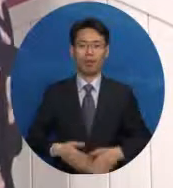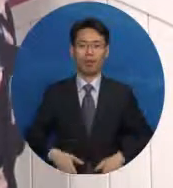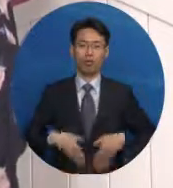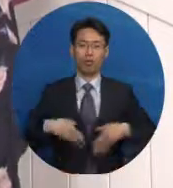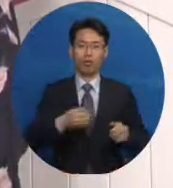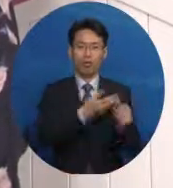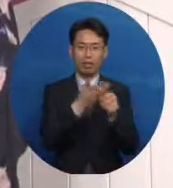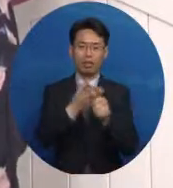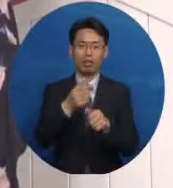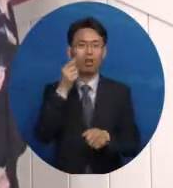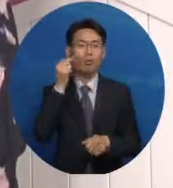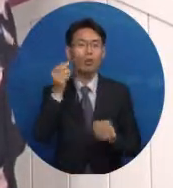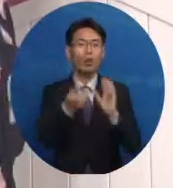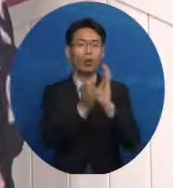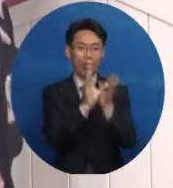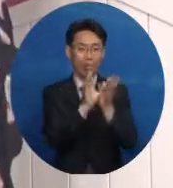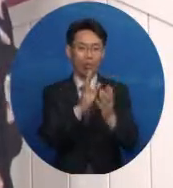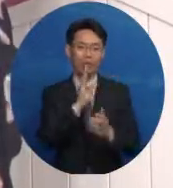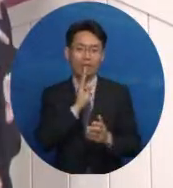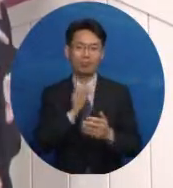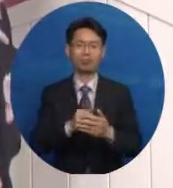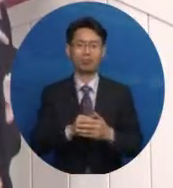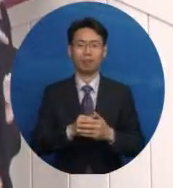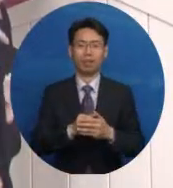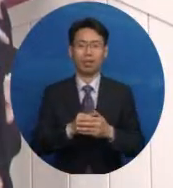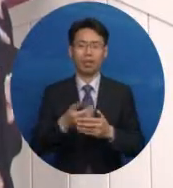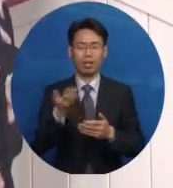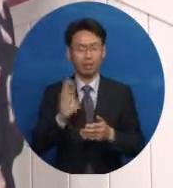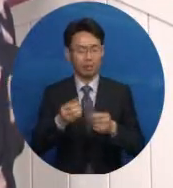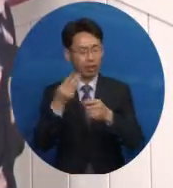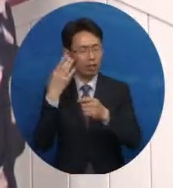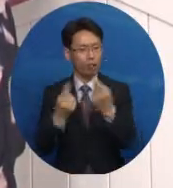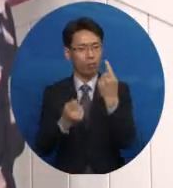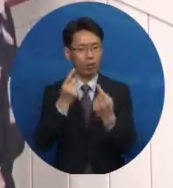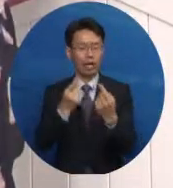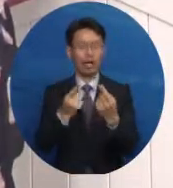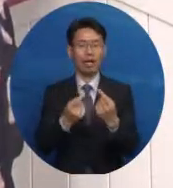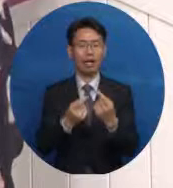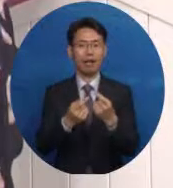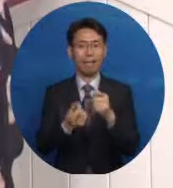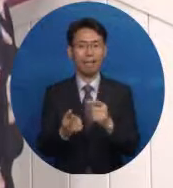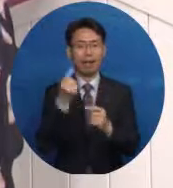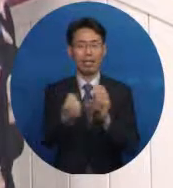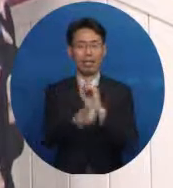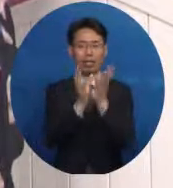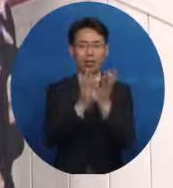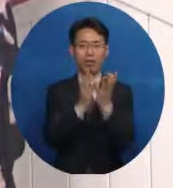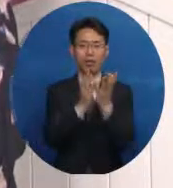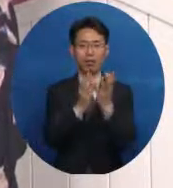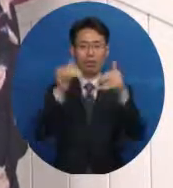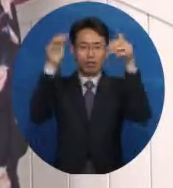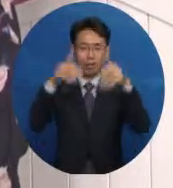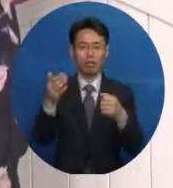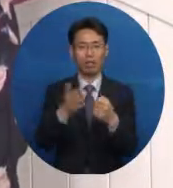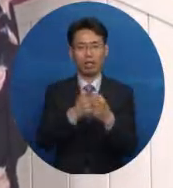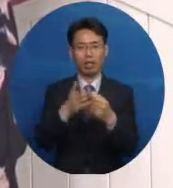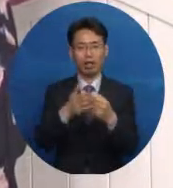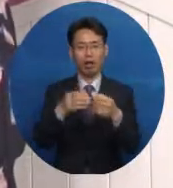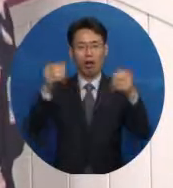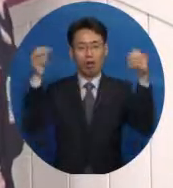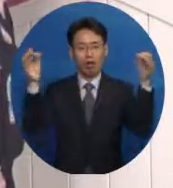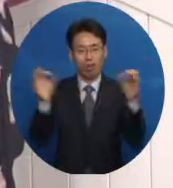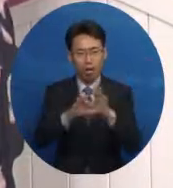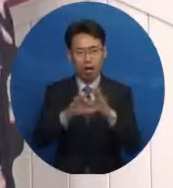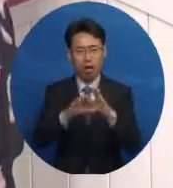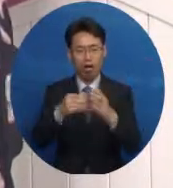봄에 전령사하면 역시 벚꽃이죠. 하지만 예년보다 일찍 펴버린 데다 활짝 피고 나서는 궂은 날씨 탓에